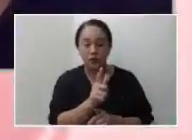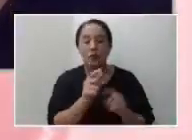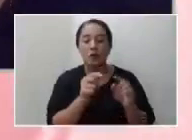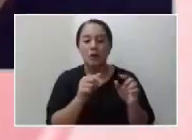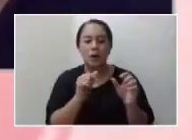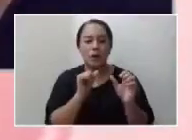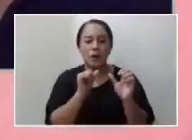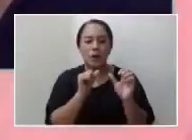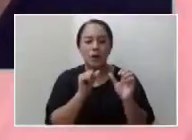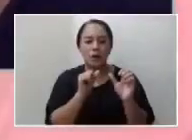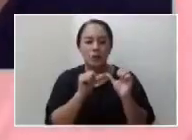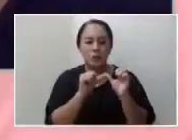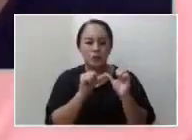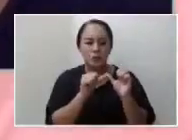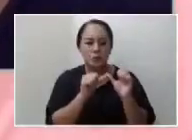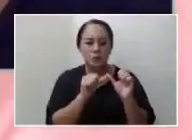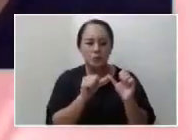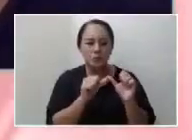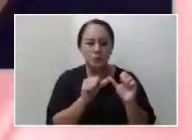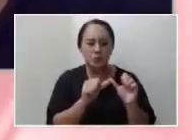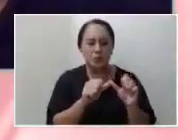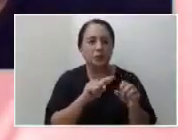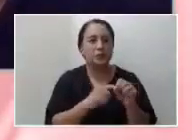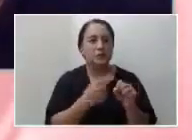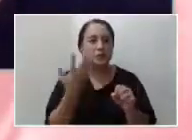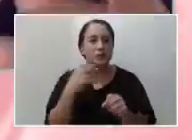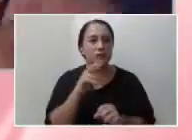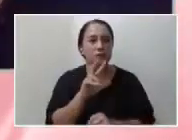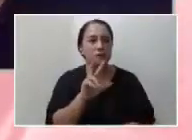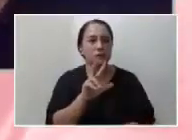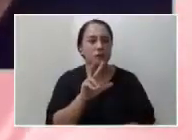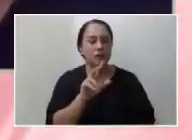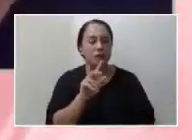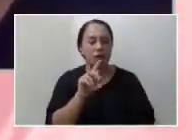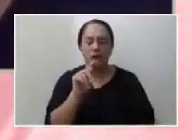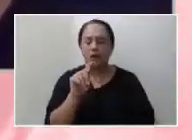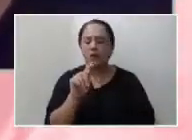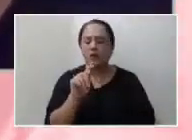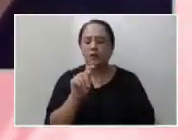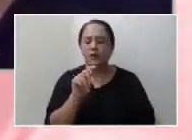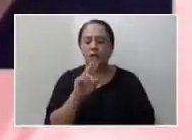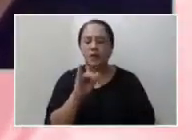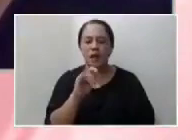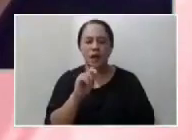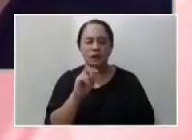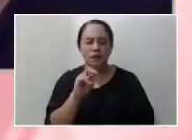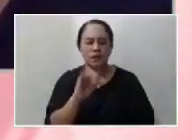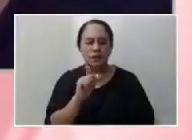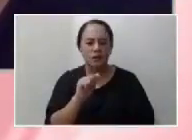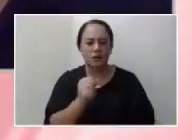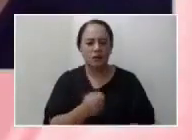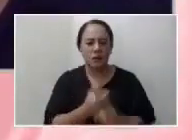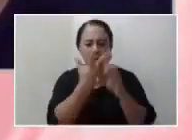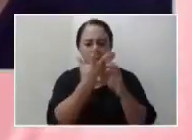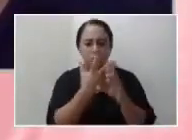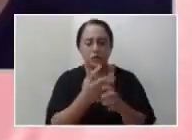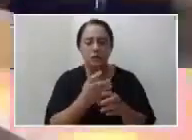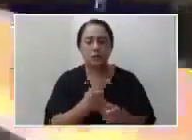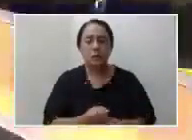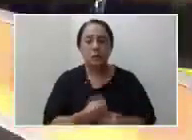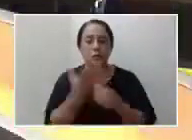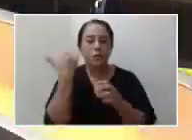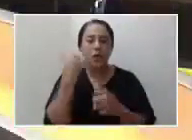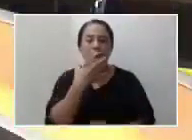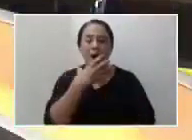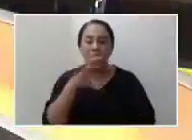masyadong pressurized ang ilalim ng Taal, kaya maliit lamang po ang pagsabog na pinakita kahapon.